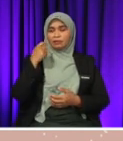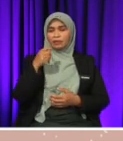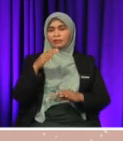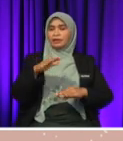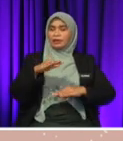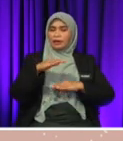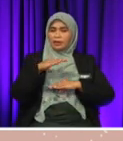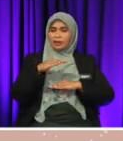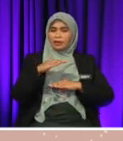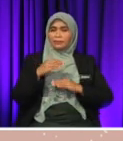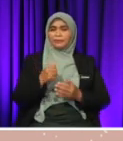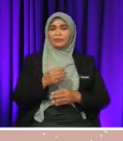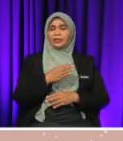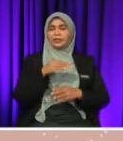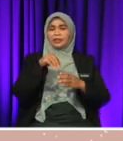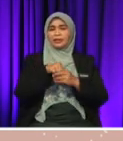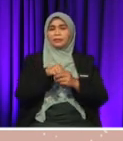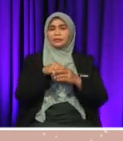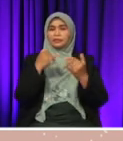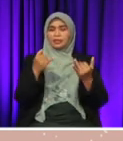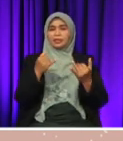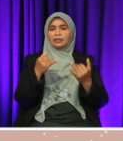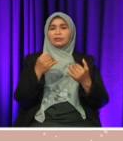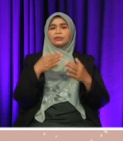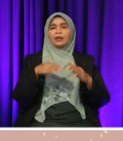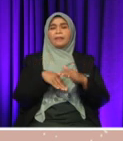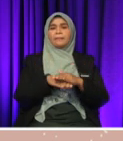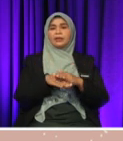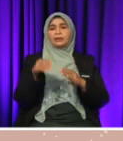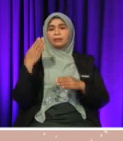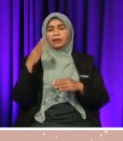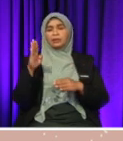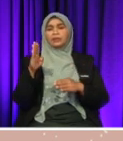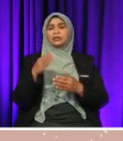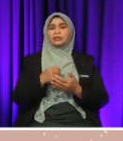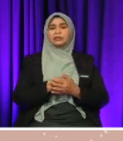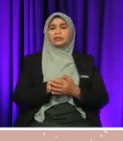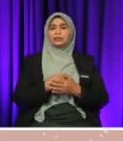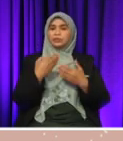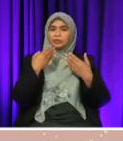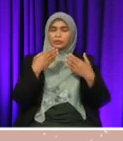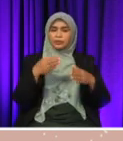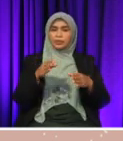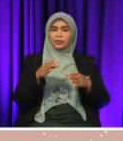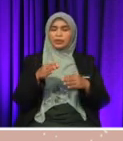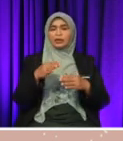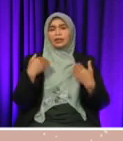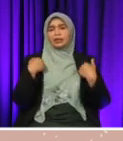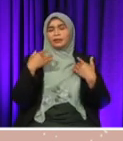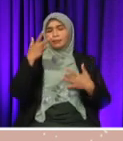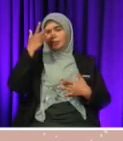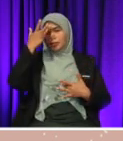terbatas dalam rangka ketiga sudah masuk bahwa dia ini sudah mengidap